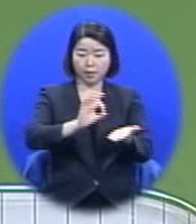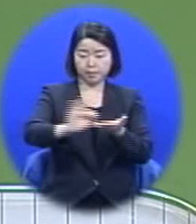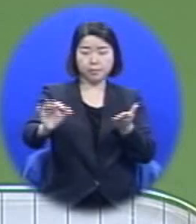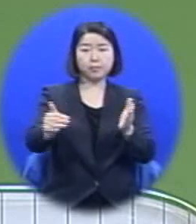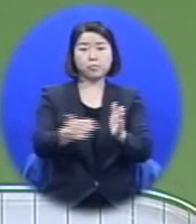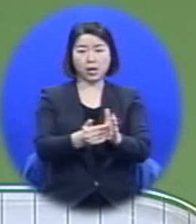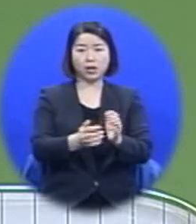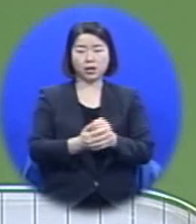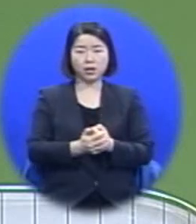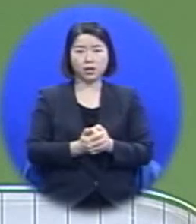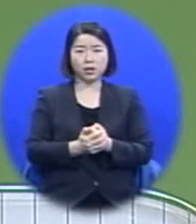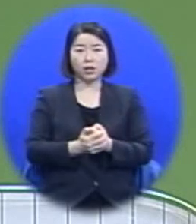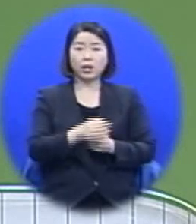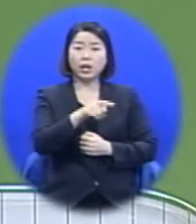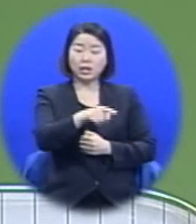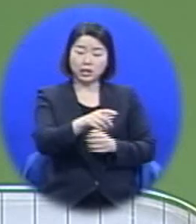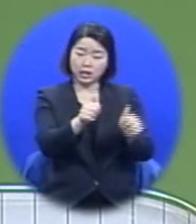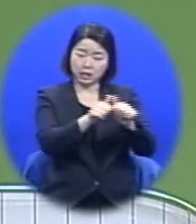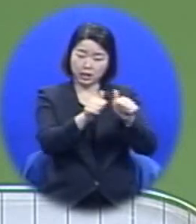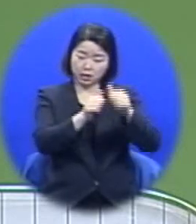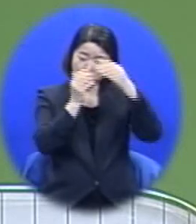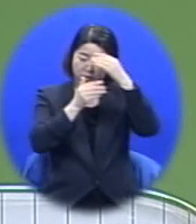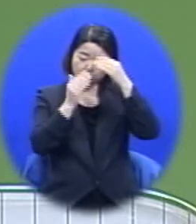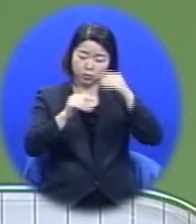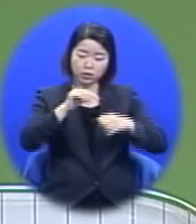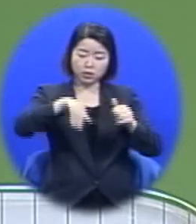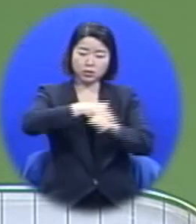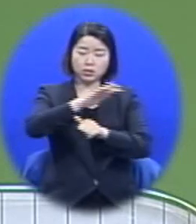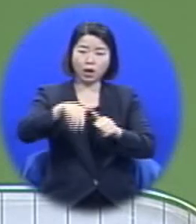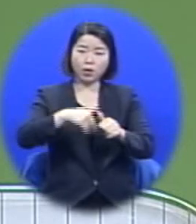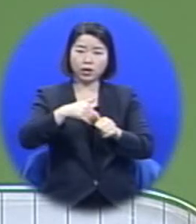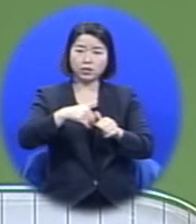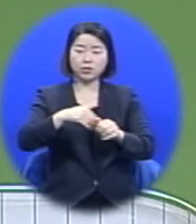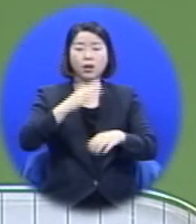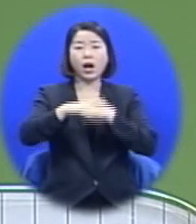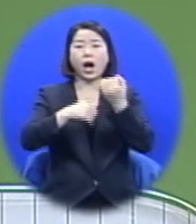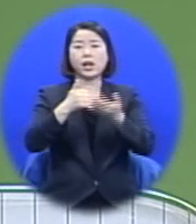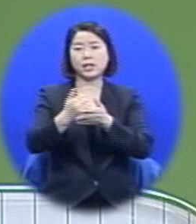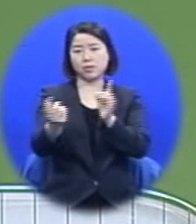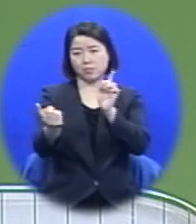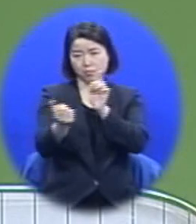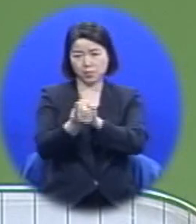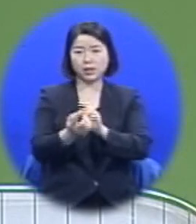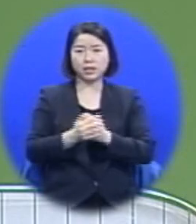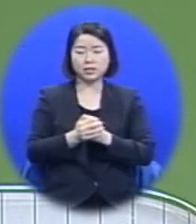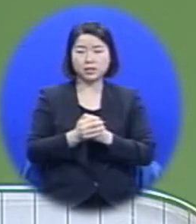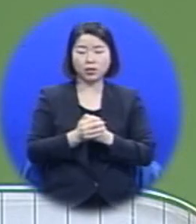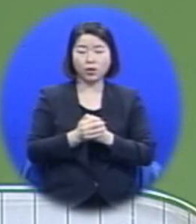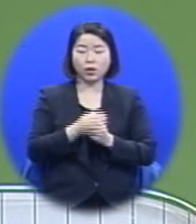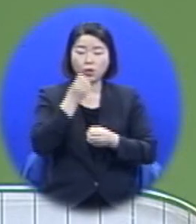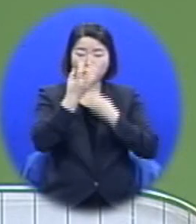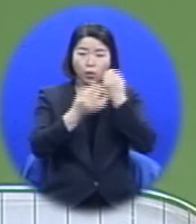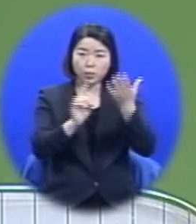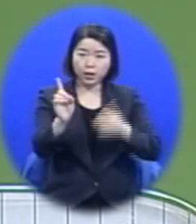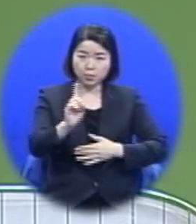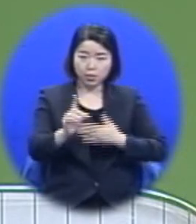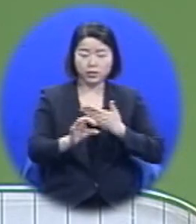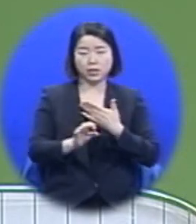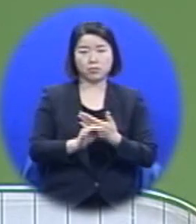그 분이 그런 상황에서 하나님을 만났습니다 그리고 이렇게 고백했어요